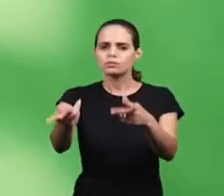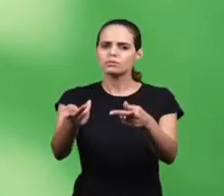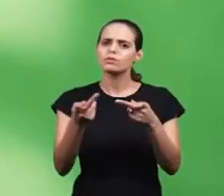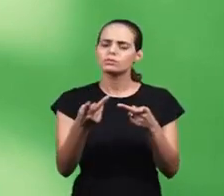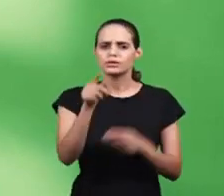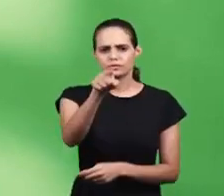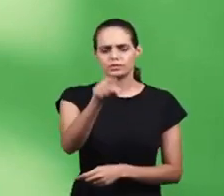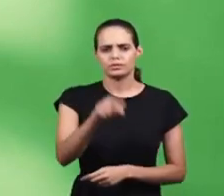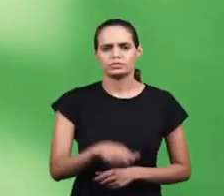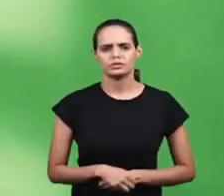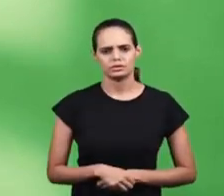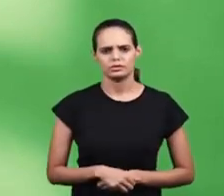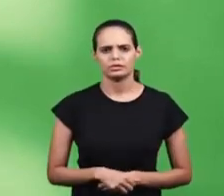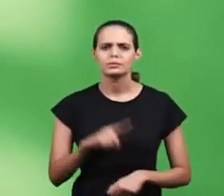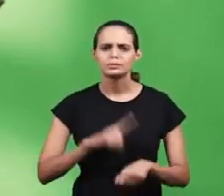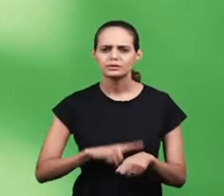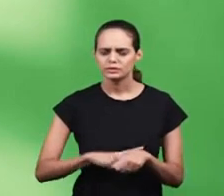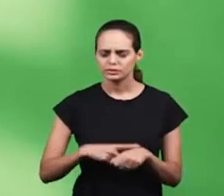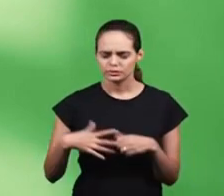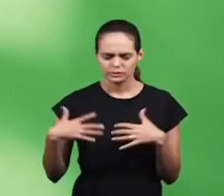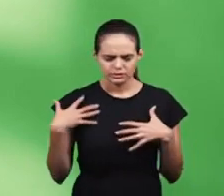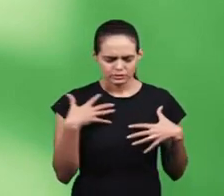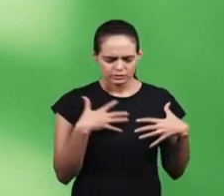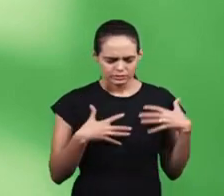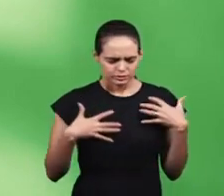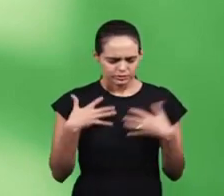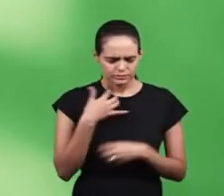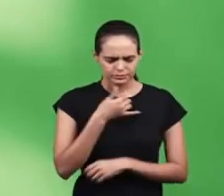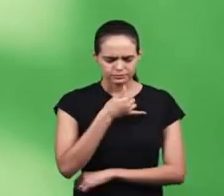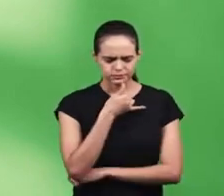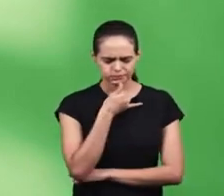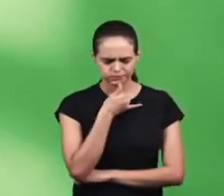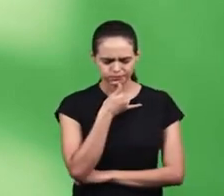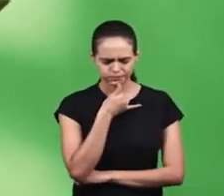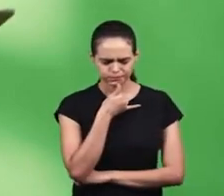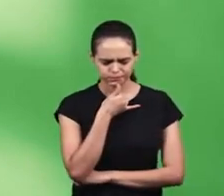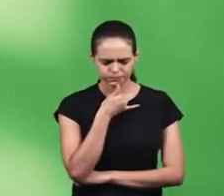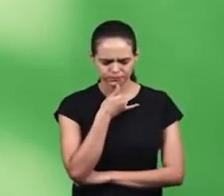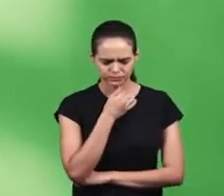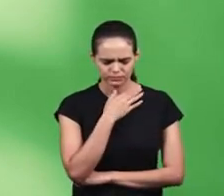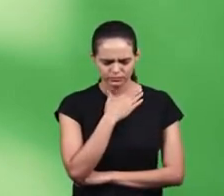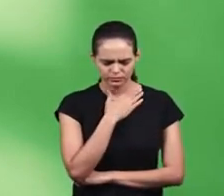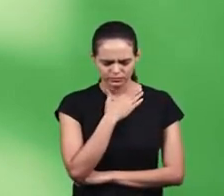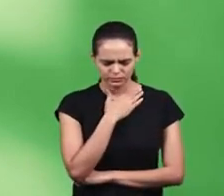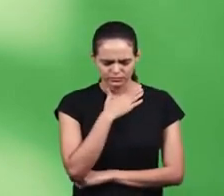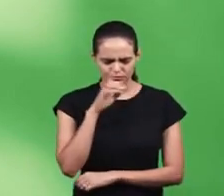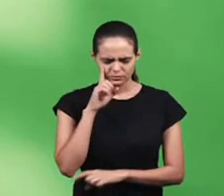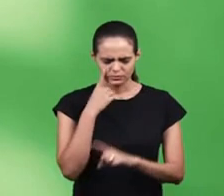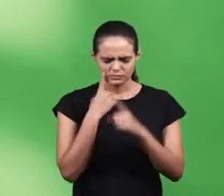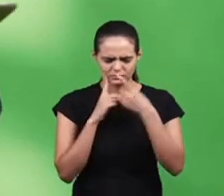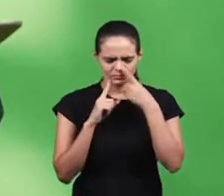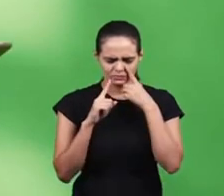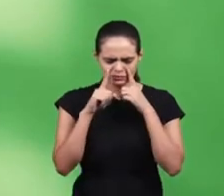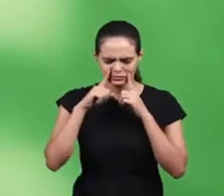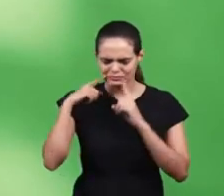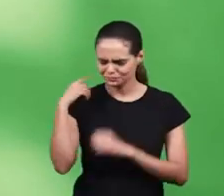erwähnt wurden, haben uns gewiss alle aufgebaut. Und du, der du uns zusiehst,